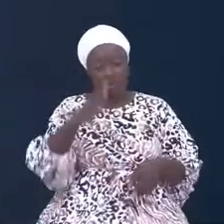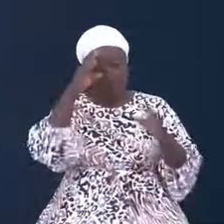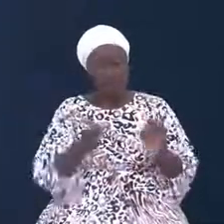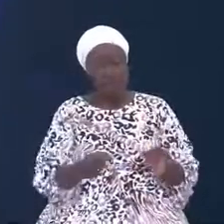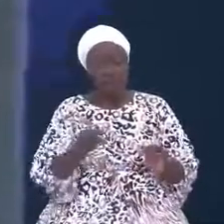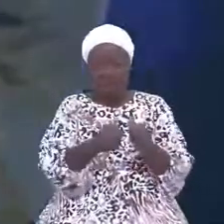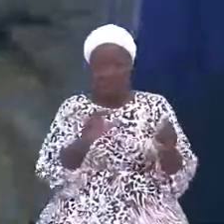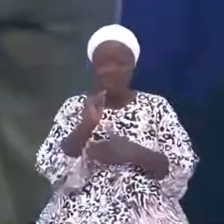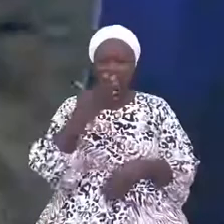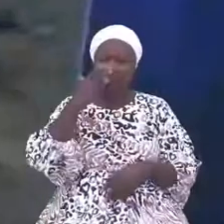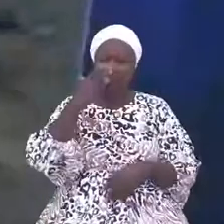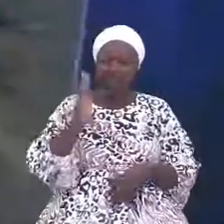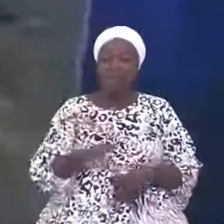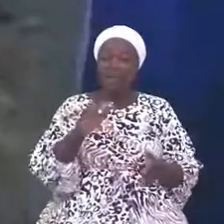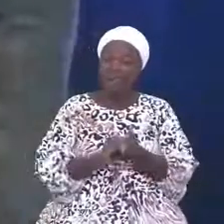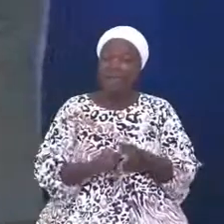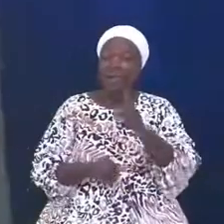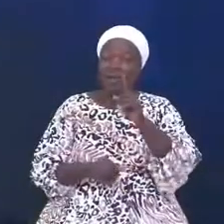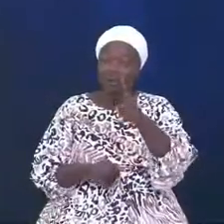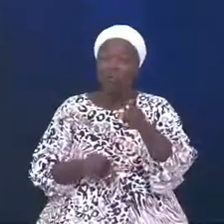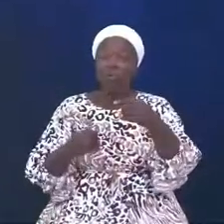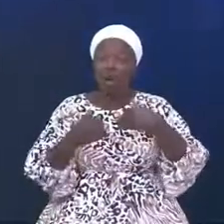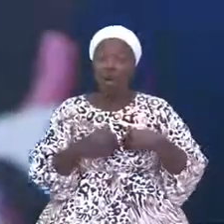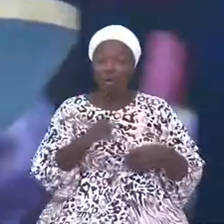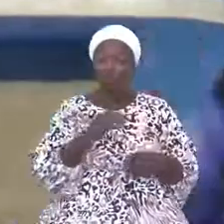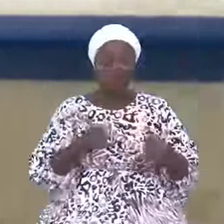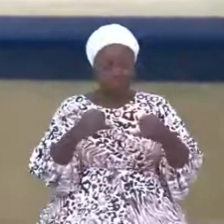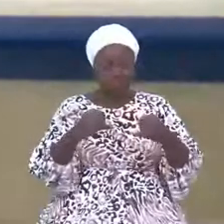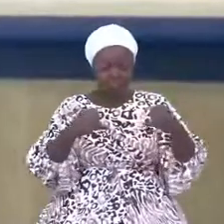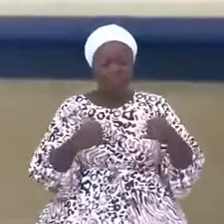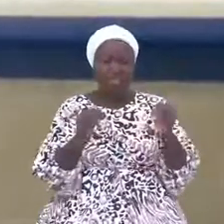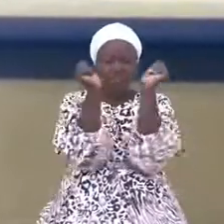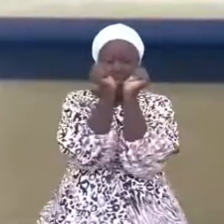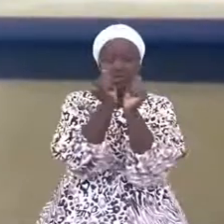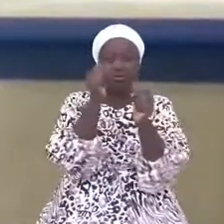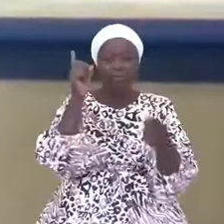dans la direction, mauvais dans la décision, tout ce qui est mauvais